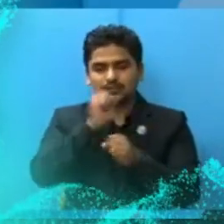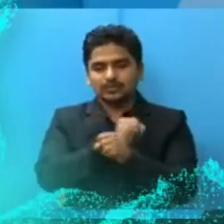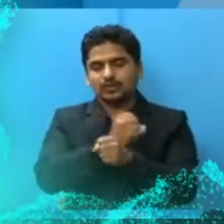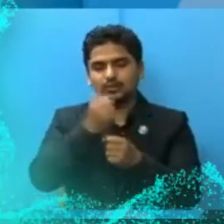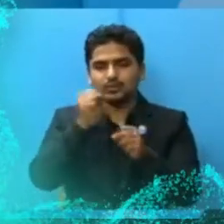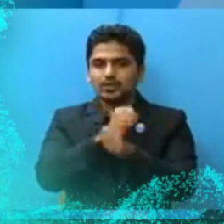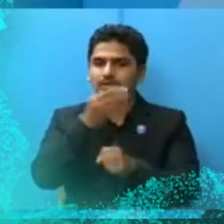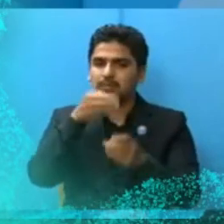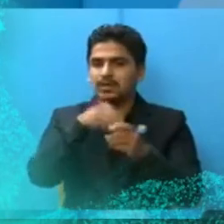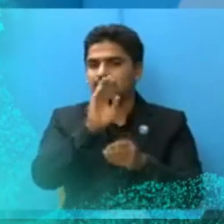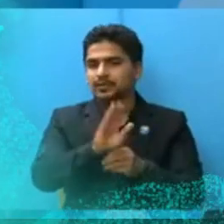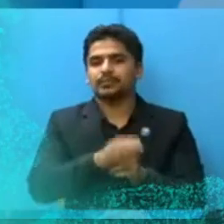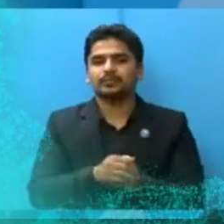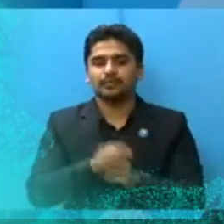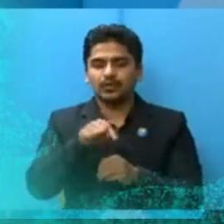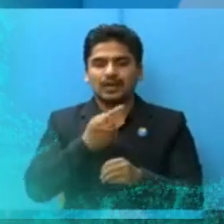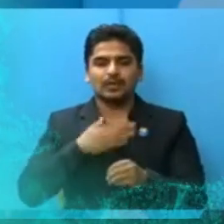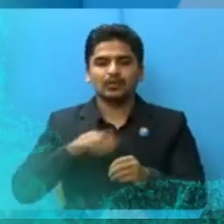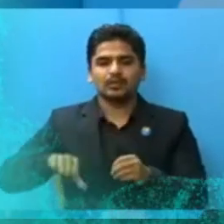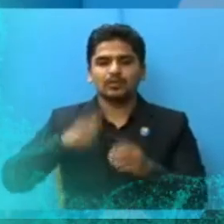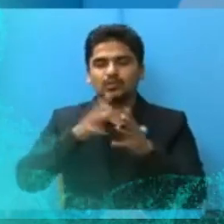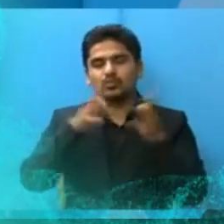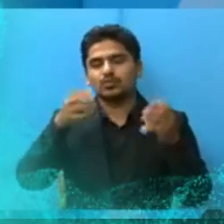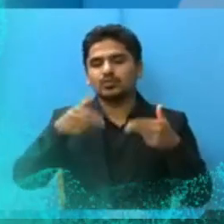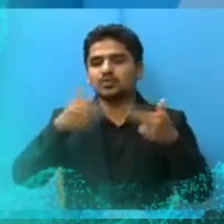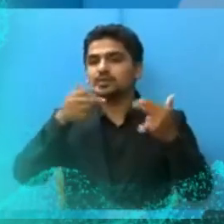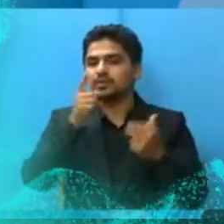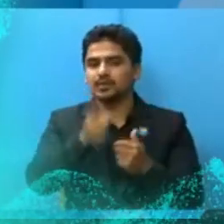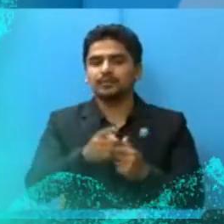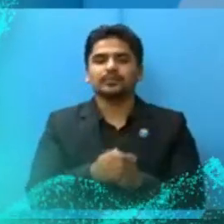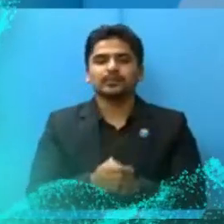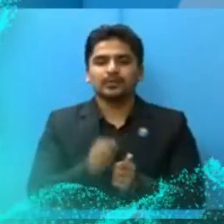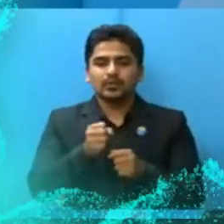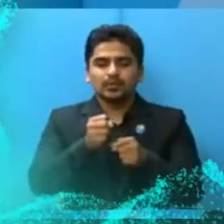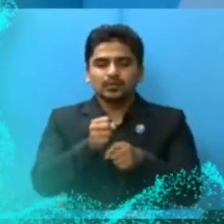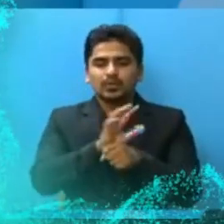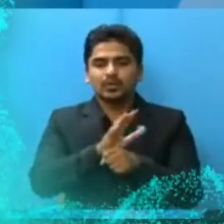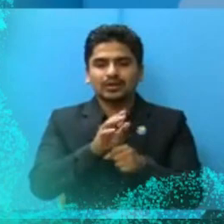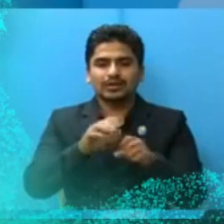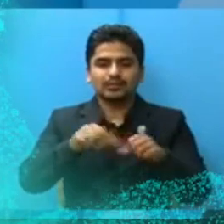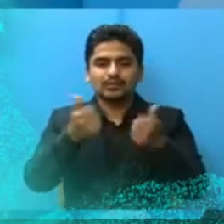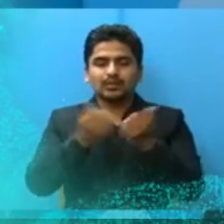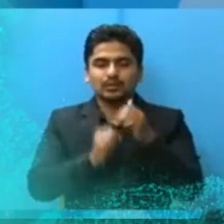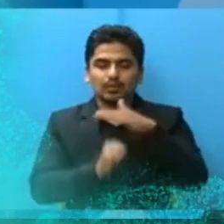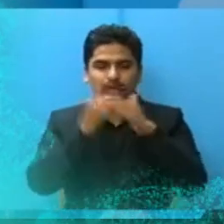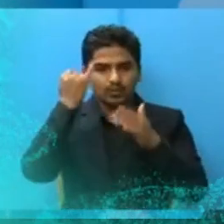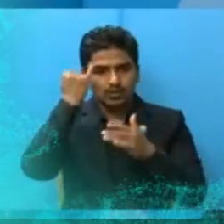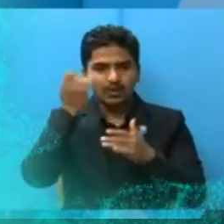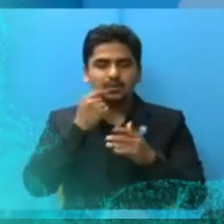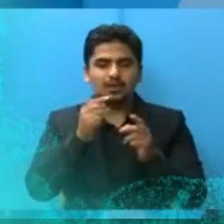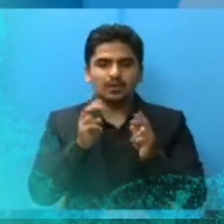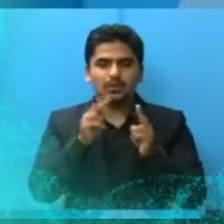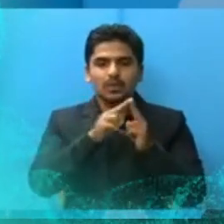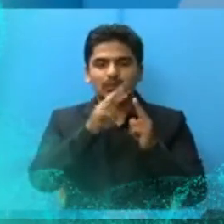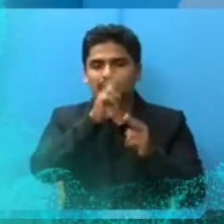रहन्छौँ। यो हाम्रो जीवनको ठुलो चुनौती हो। कोरोनालाई जित्ने मुख्य उपाय भनेको भौतिक